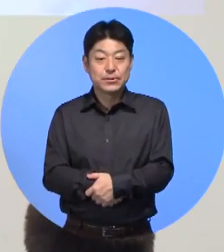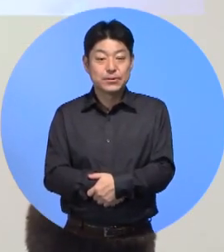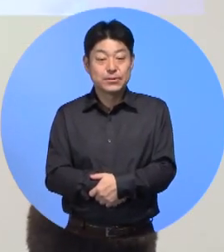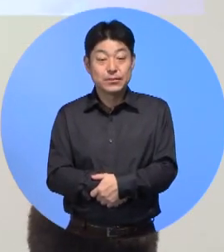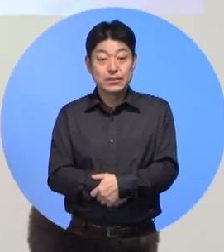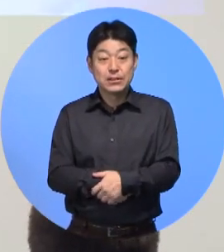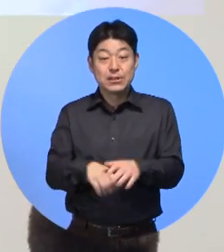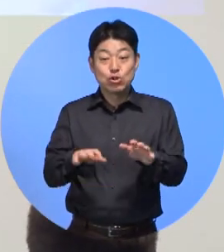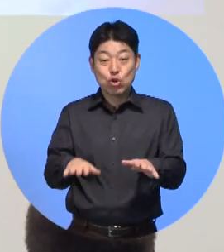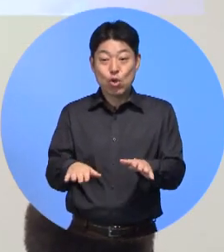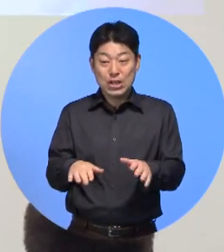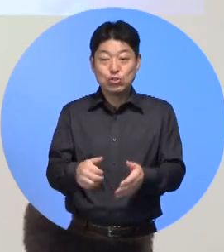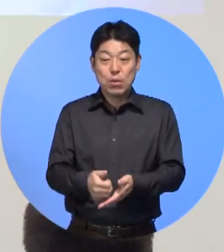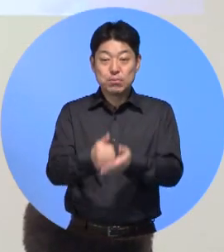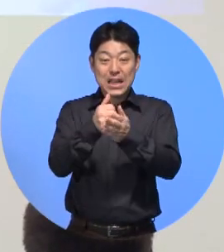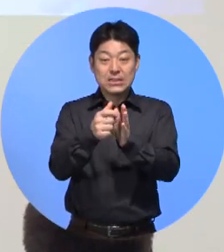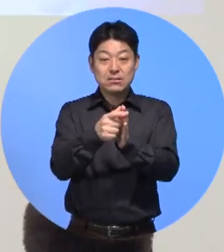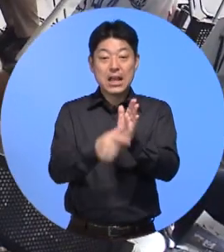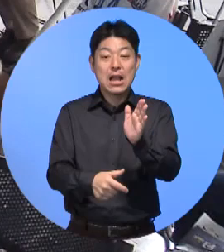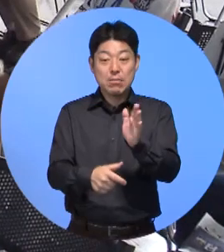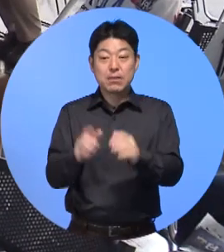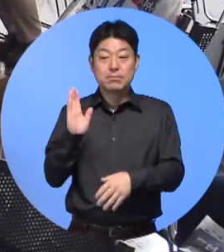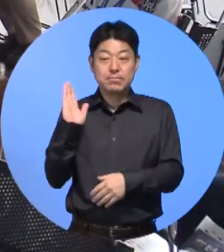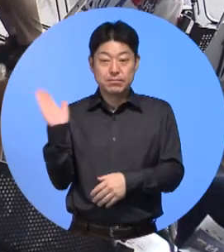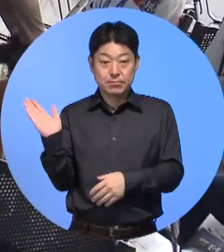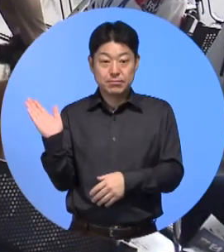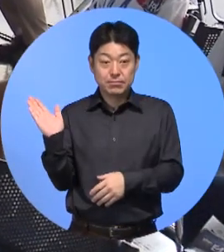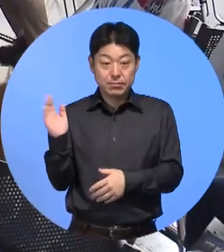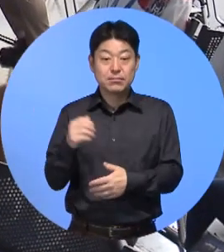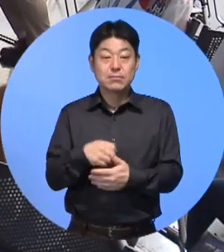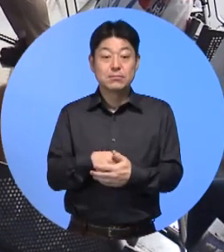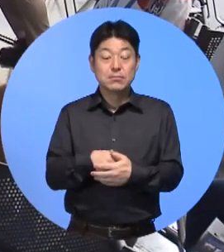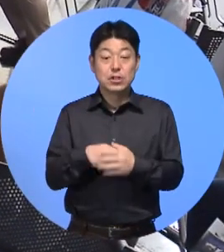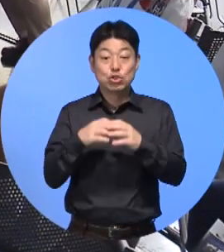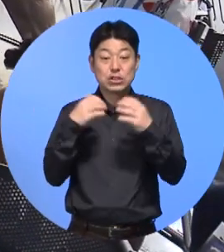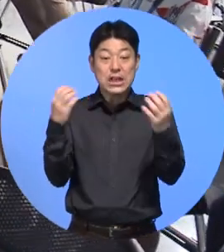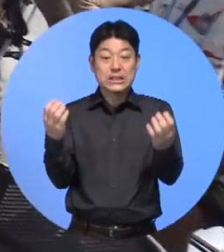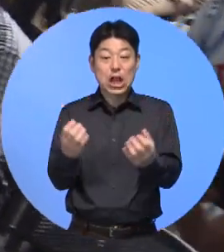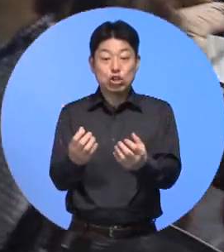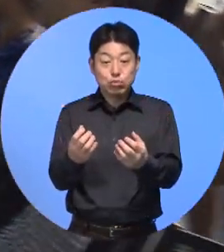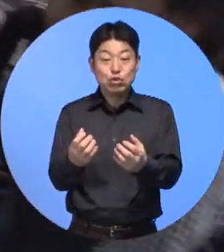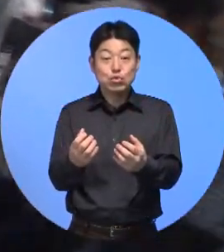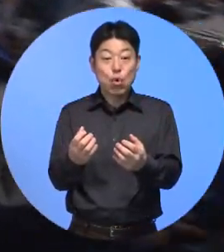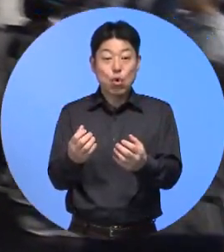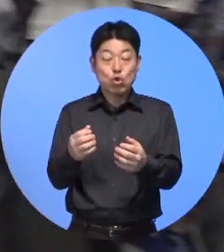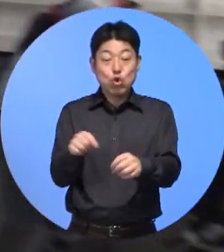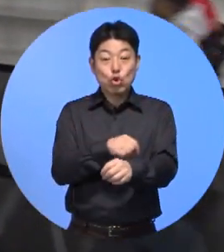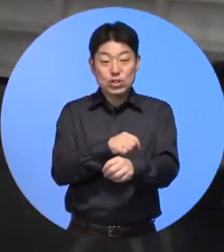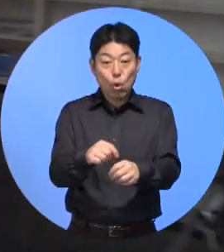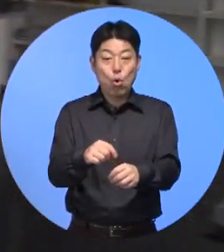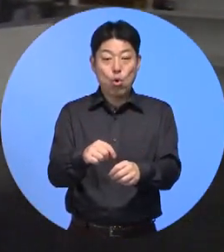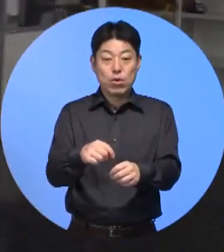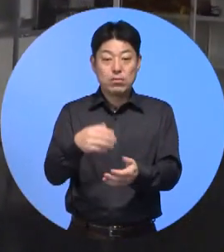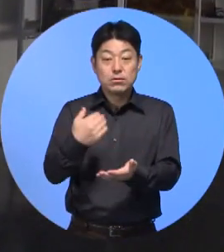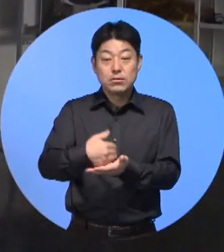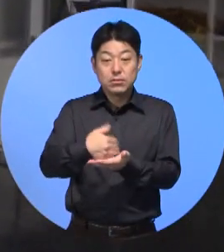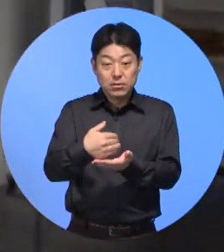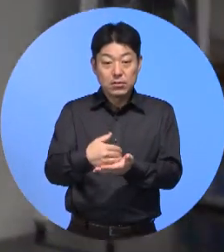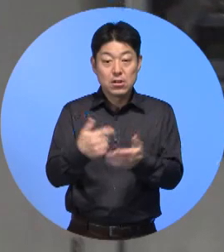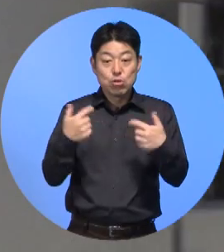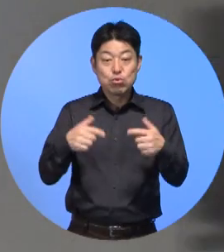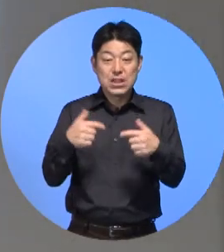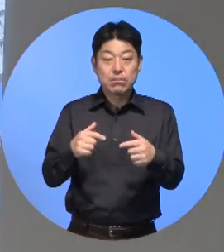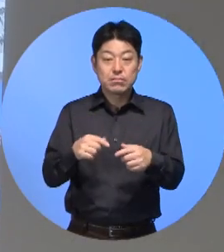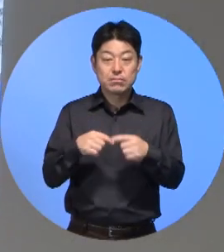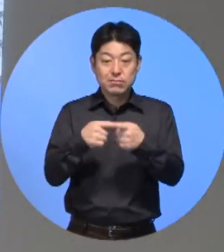この日の目玉イベントの一つ、スタジアムツアー。スタジアムの特徴が聞けたり、普段入ることができない特別な場所